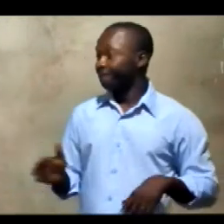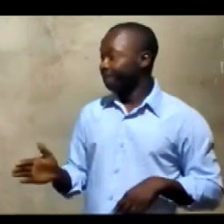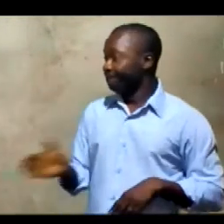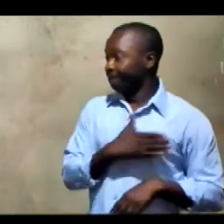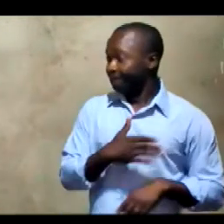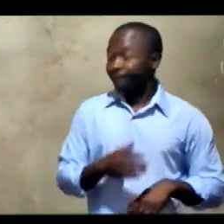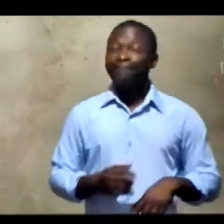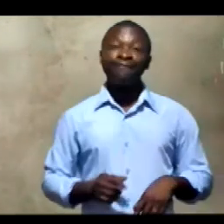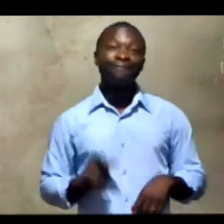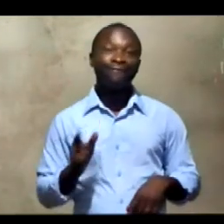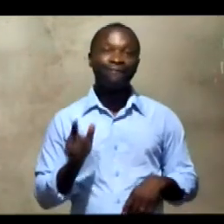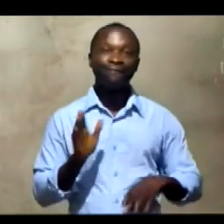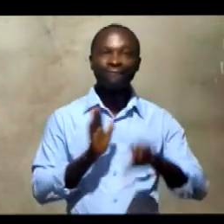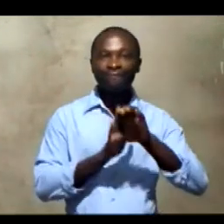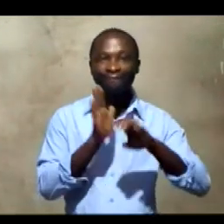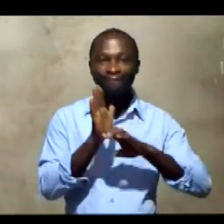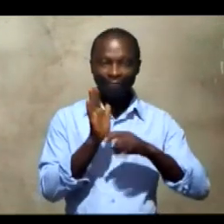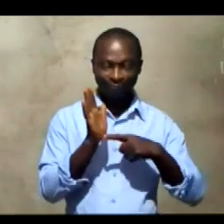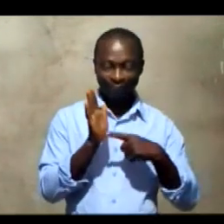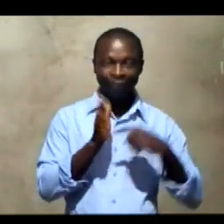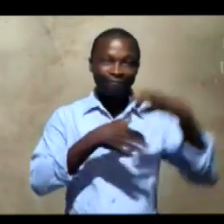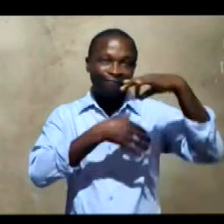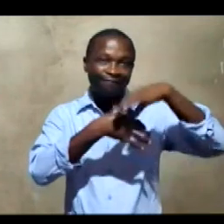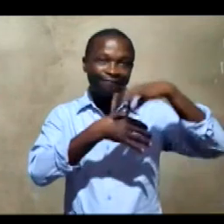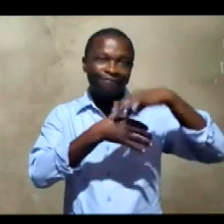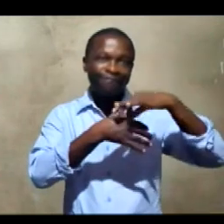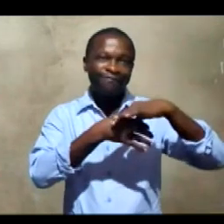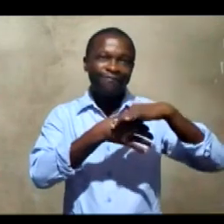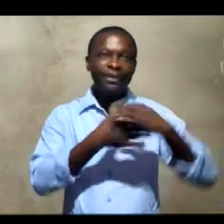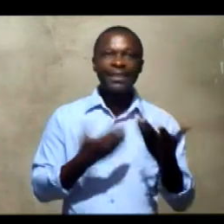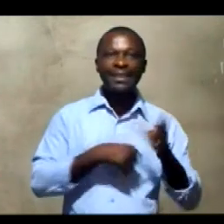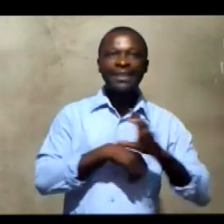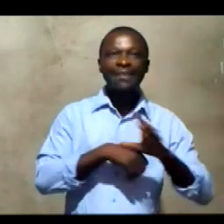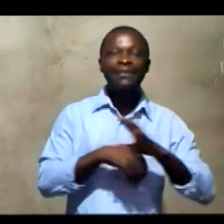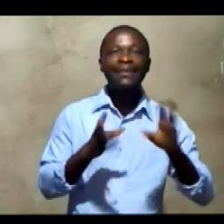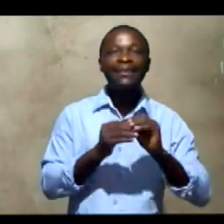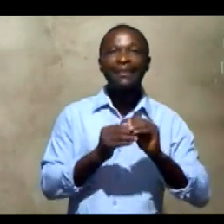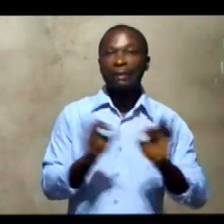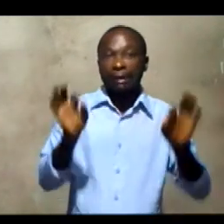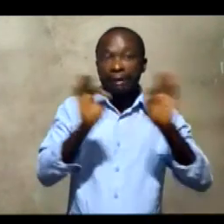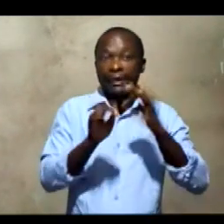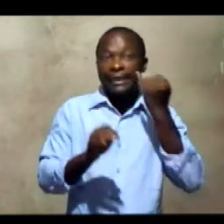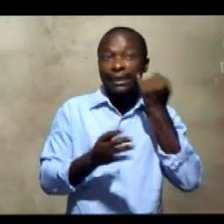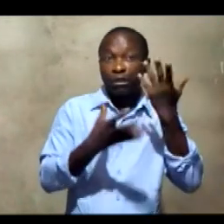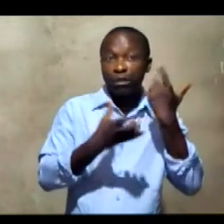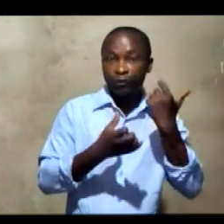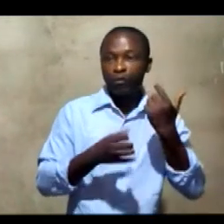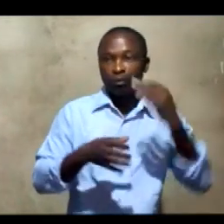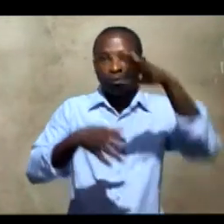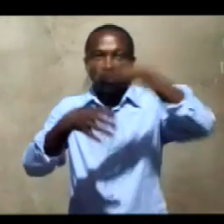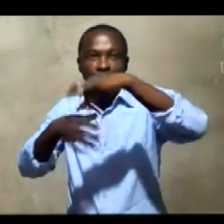code électoral, les formations politiques n'ont plus que demain 23h59 pour acheminer leur